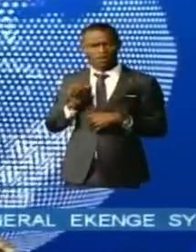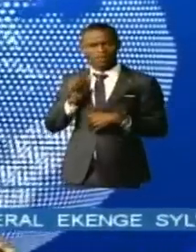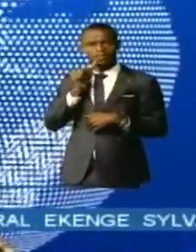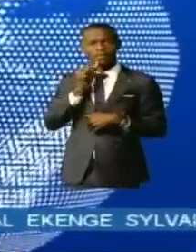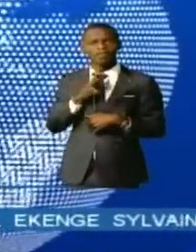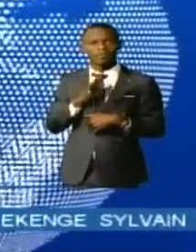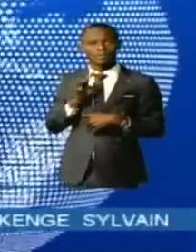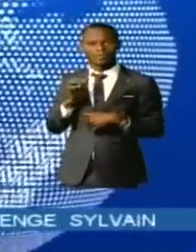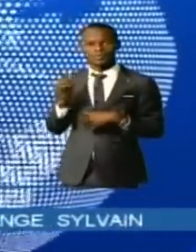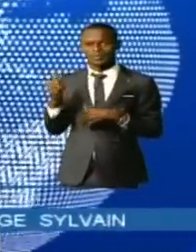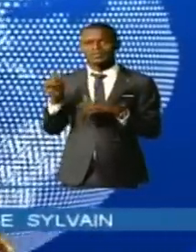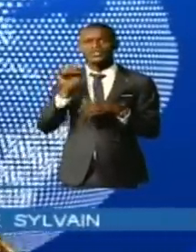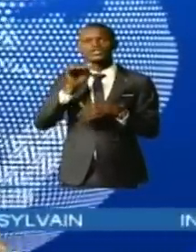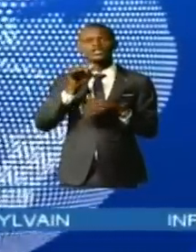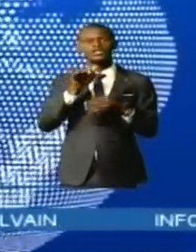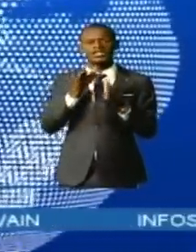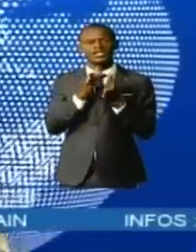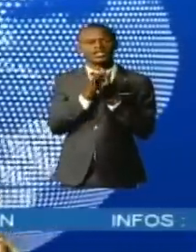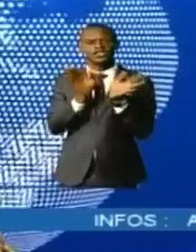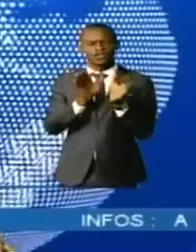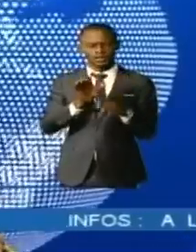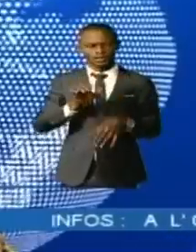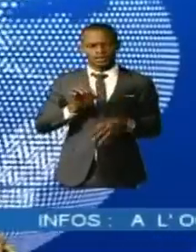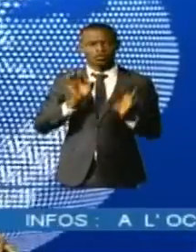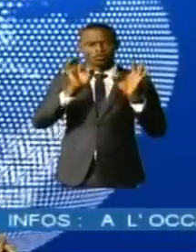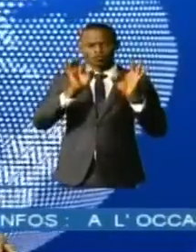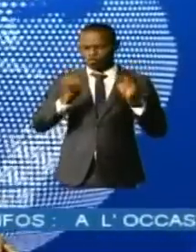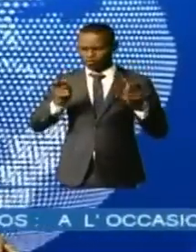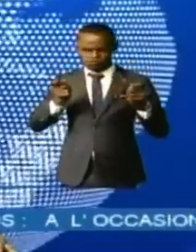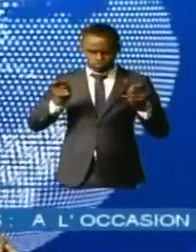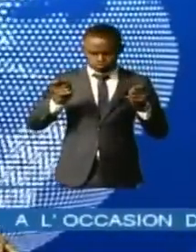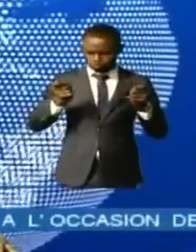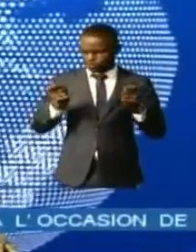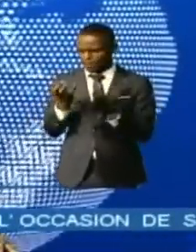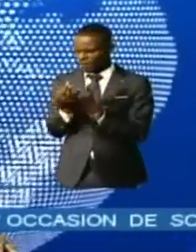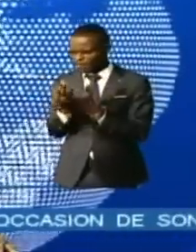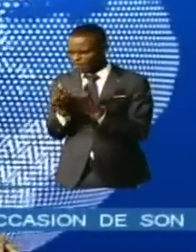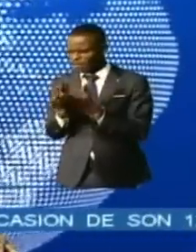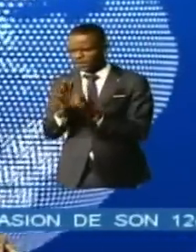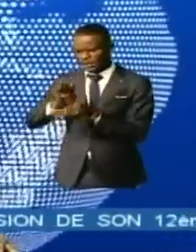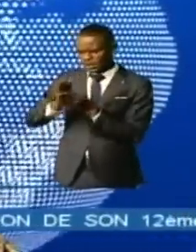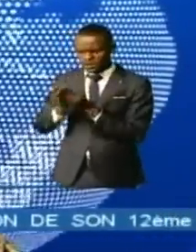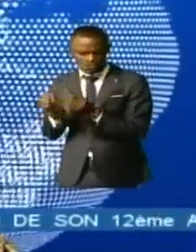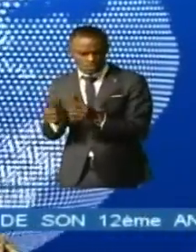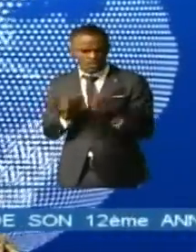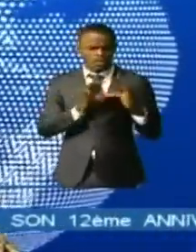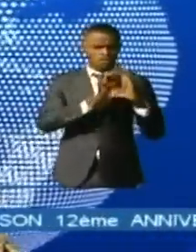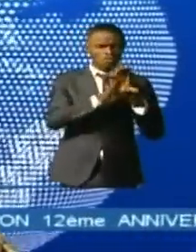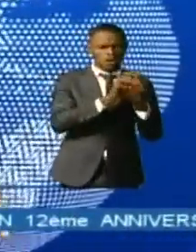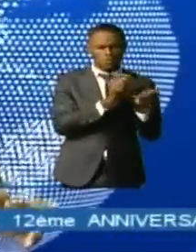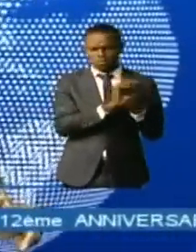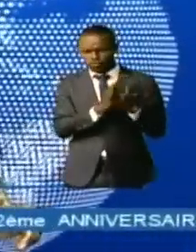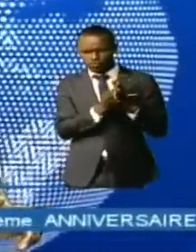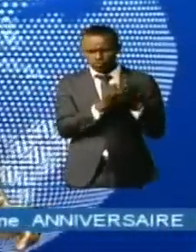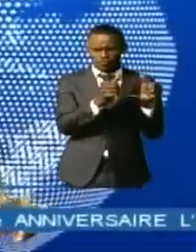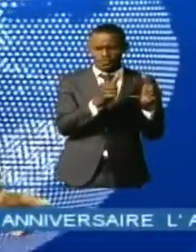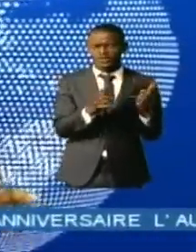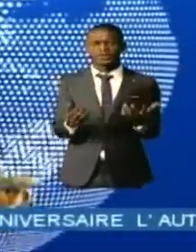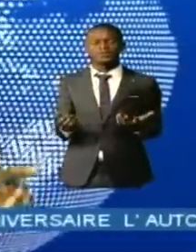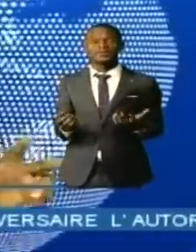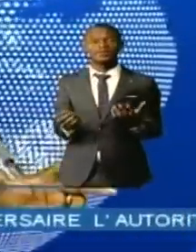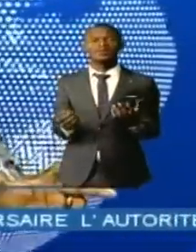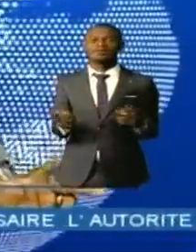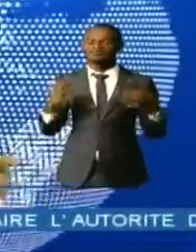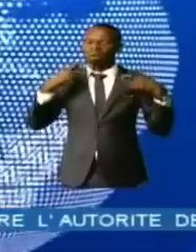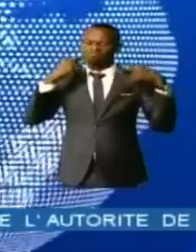Blandine, a fait preuve d'efficacité en accroissant ses recettes d'une période à l'autre. La meilleure comparaison, c'est prendre les